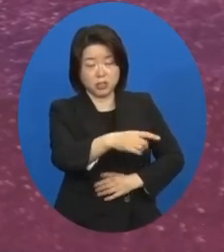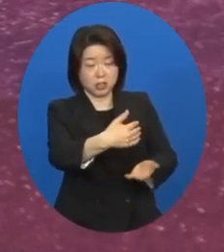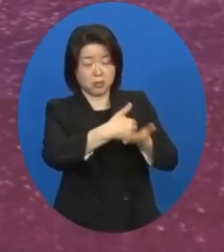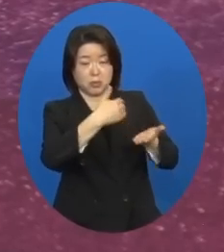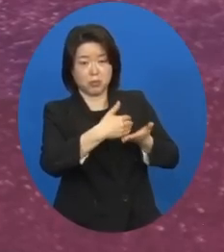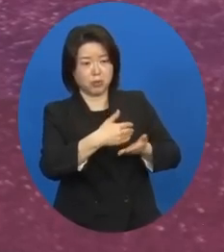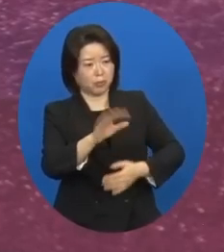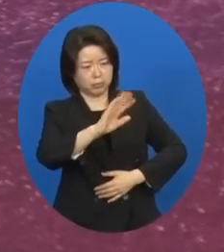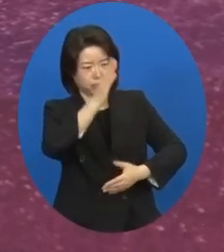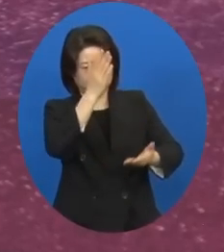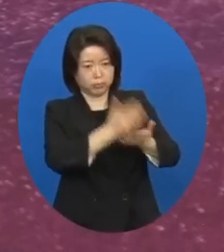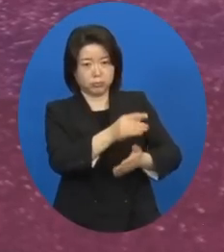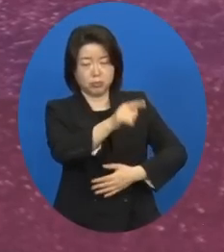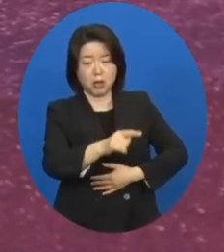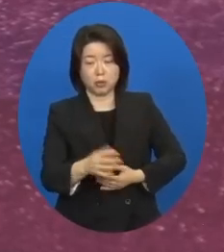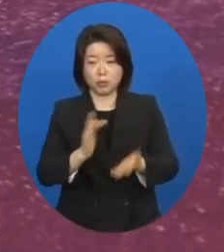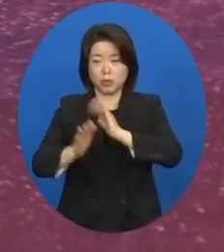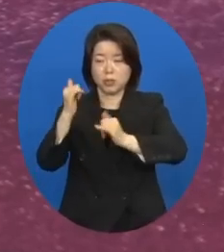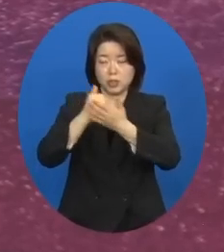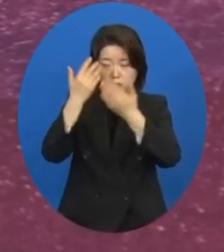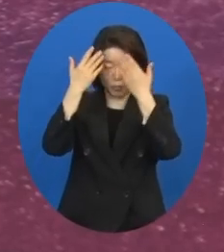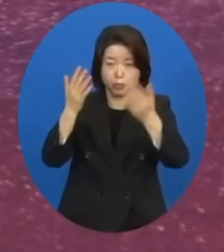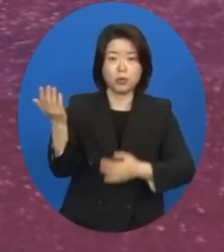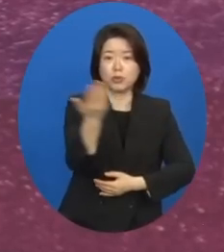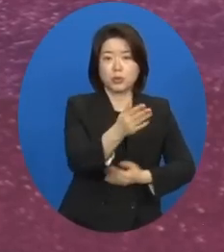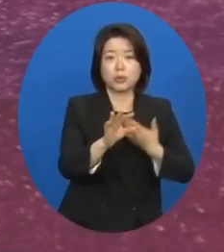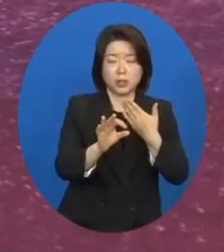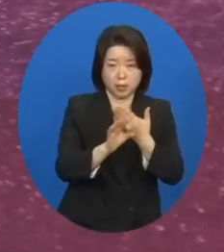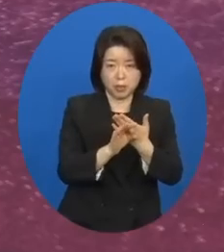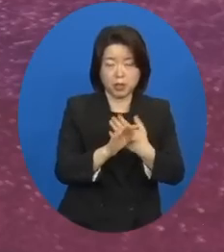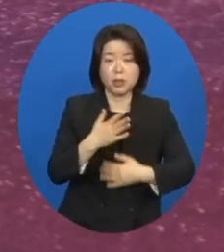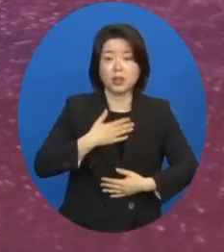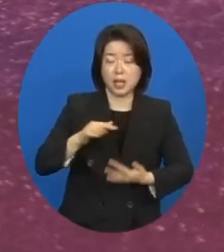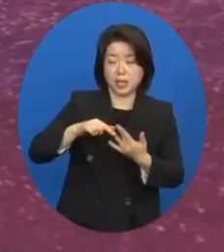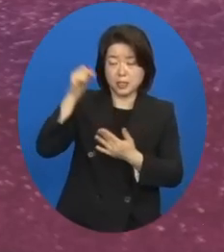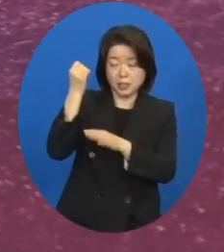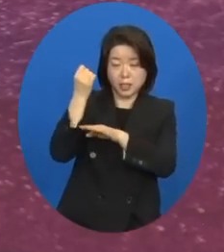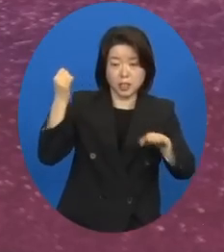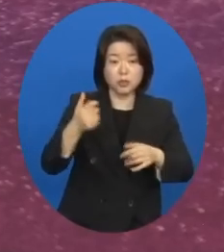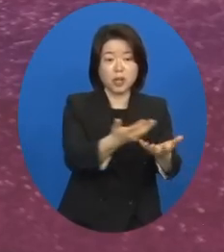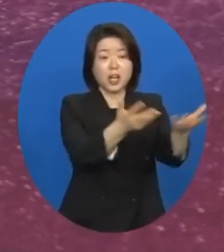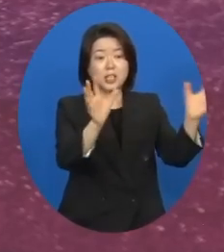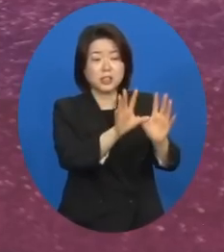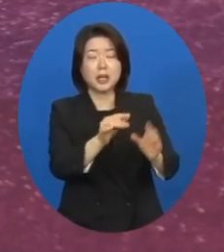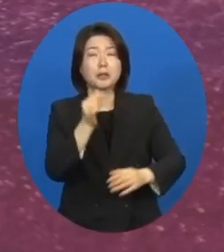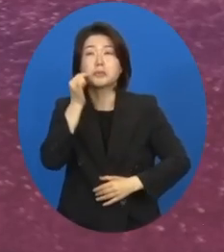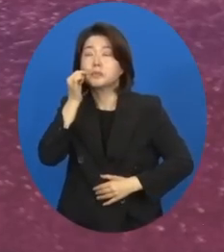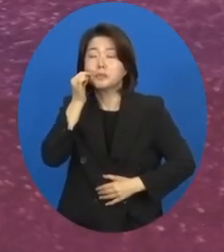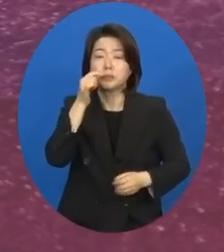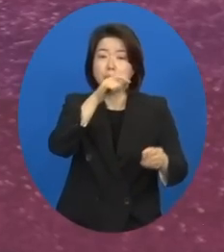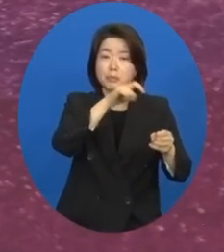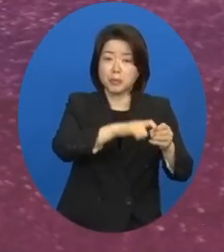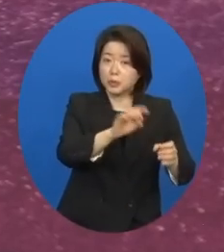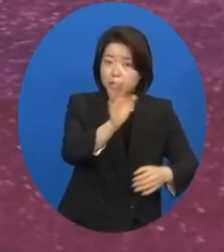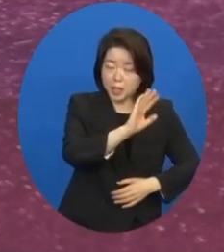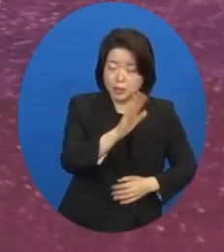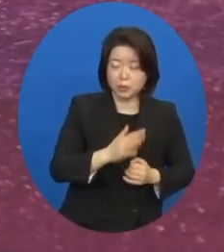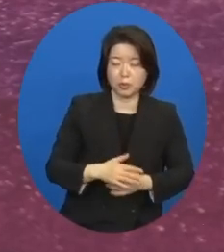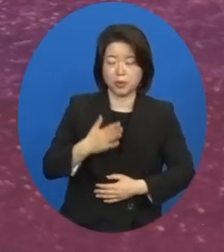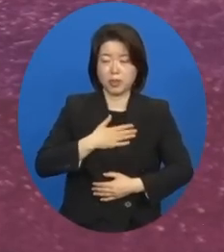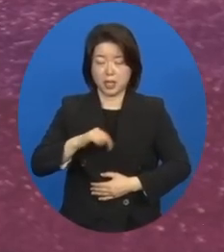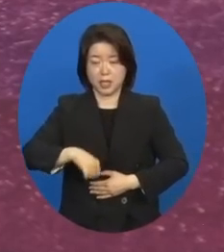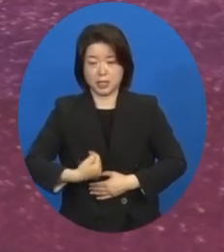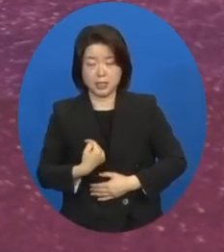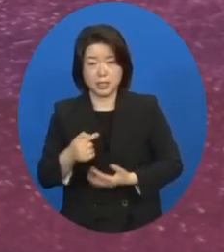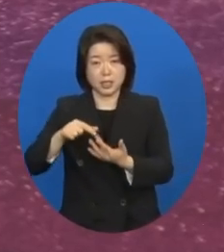예수님을 풀어드렸더라면 자신의 선택의 기준이 무리에게 있지 아니하고 자신이 선택의